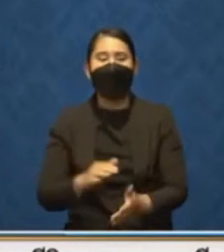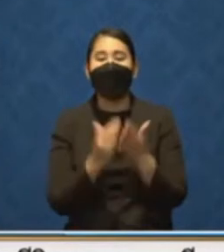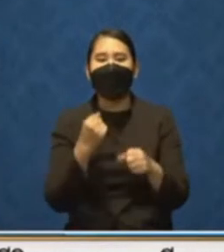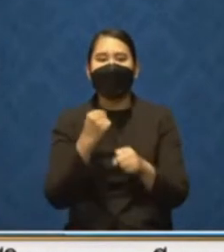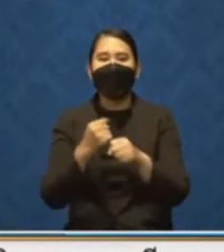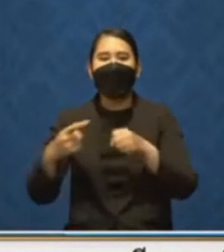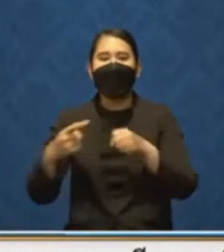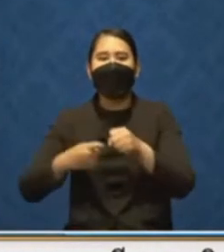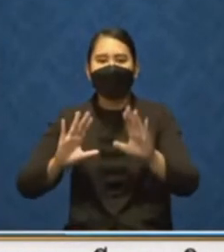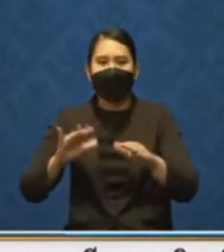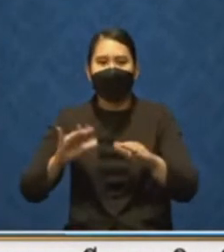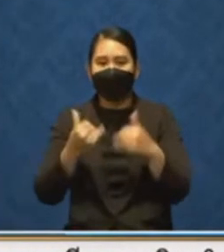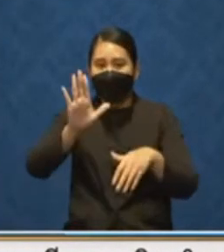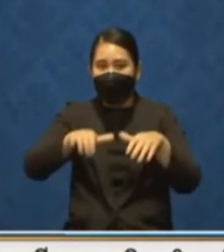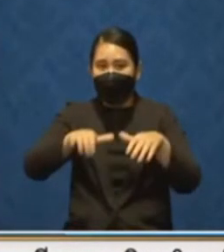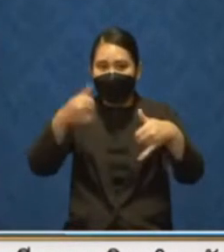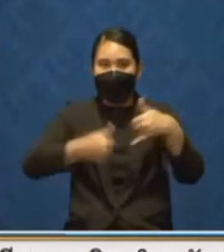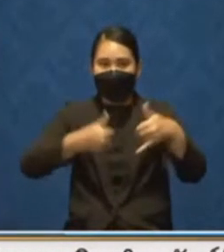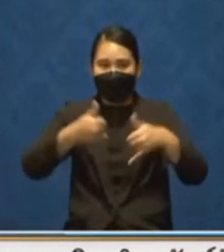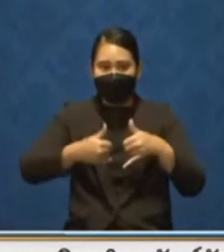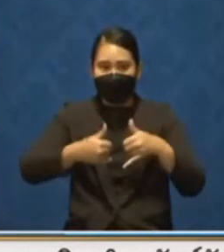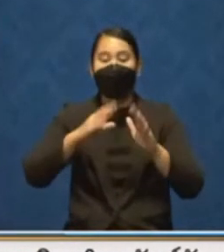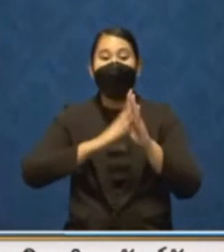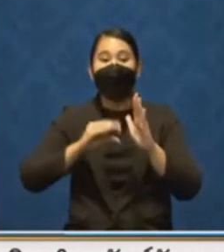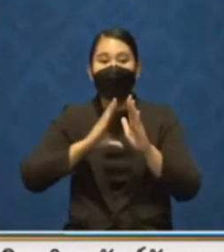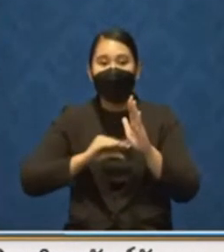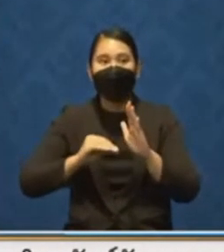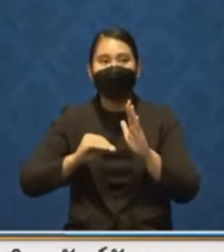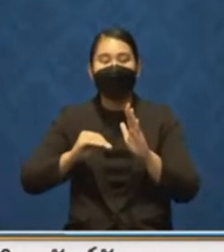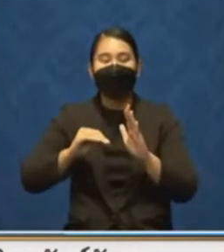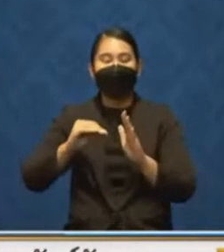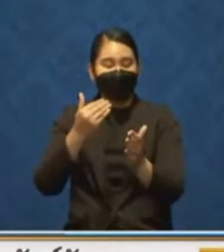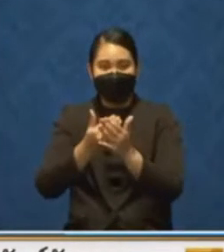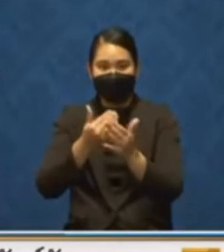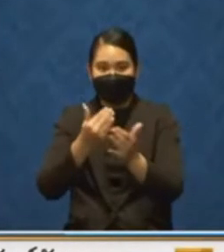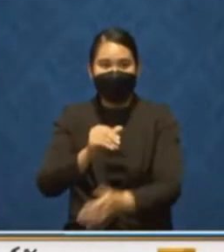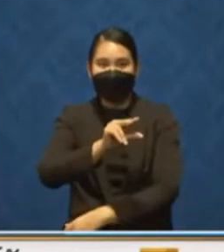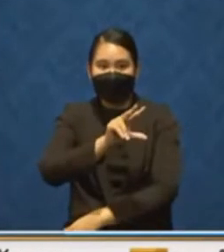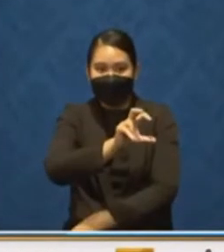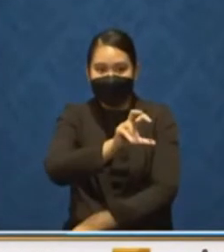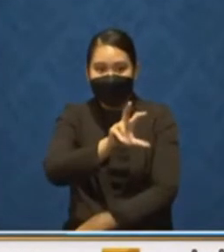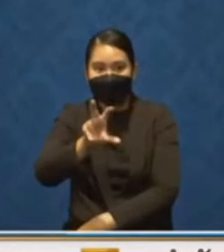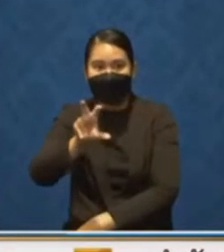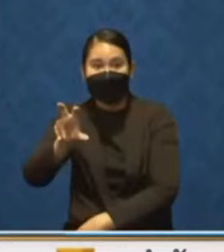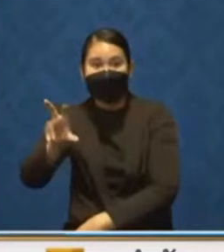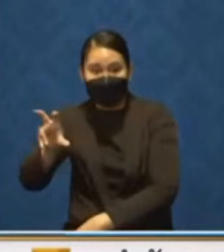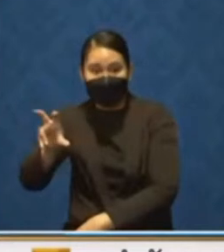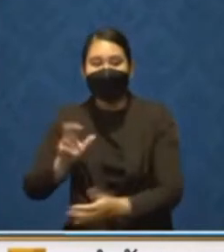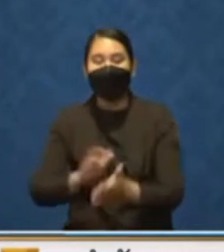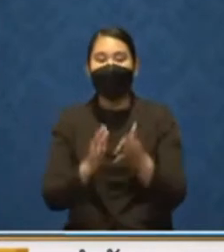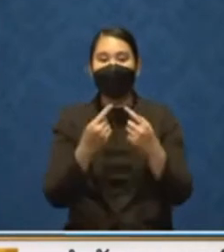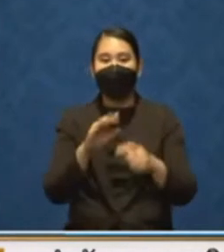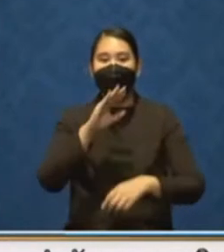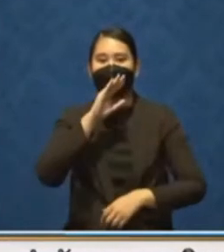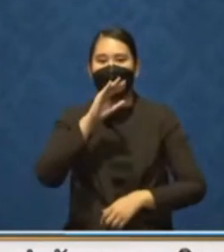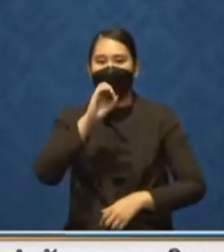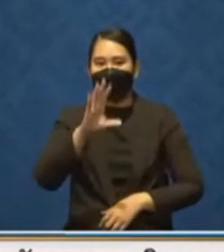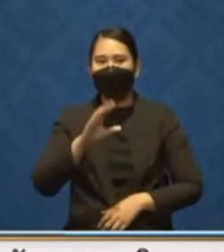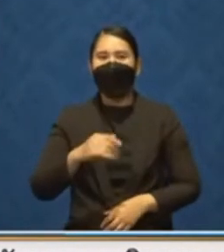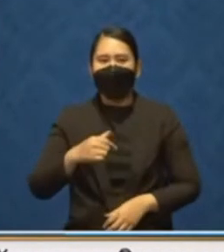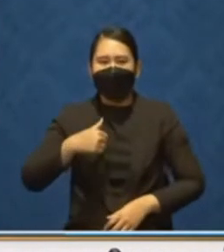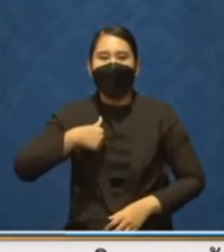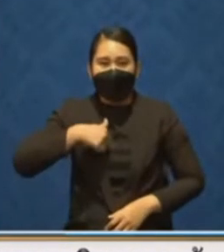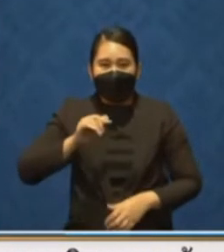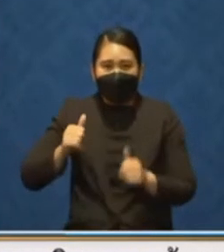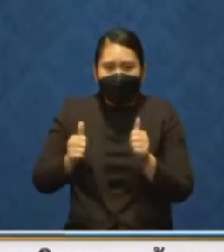มาสัมมนาหน่อยจ่ายเต็มครับวันละ 300ใส่ใจเต็มกลัวถูกโอยแต่ถ้าชาวบ้านบอกขอฉันไปด้วยได้ไหม